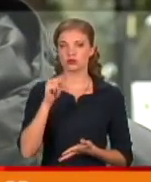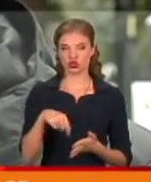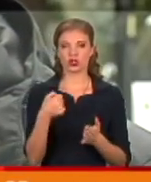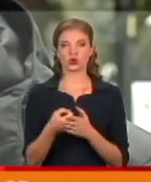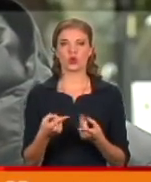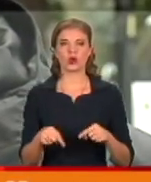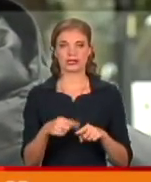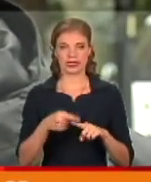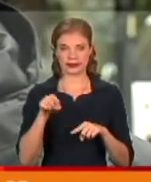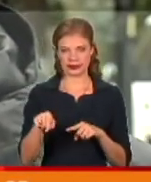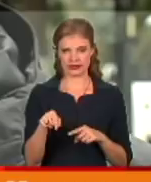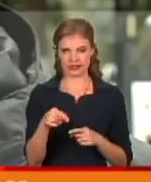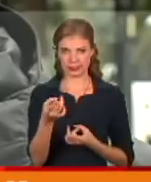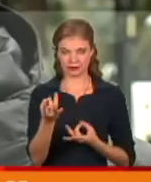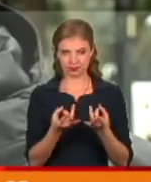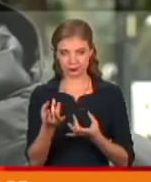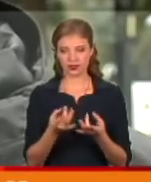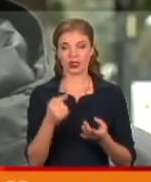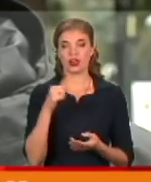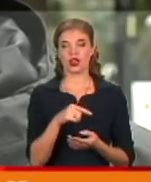до організації цих стрільб.